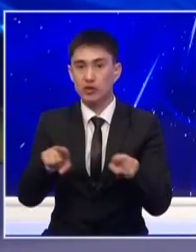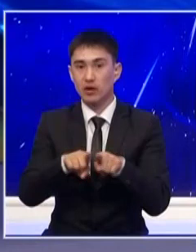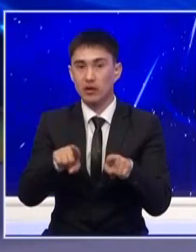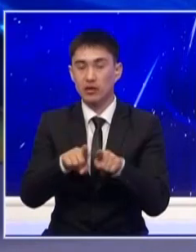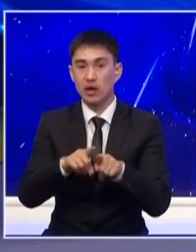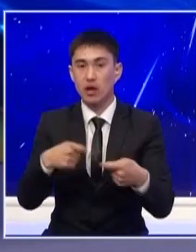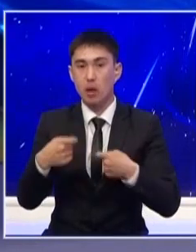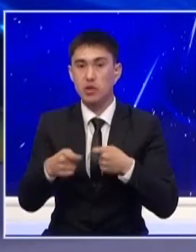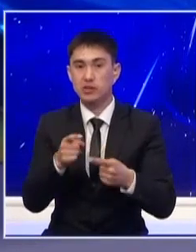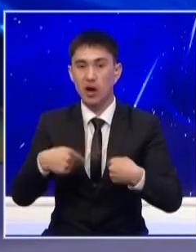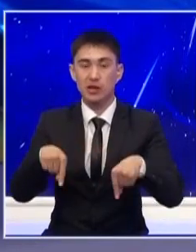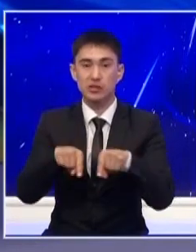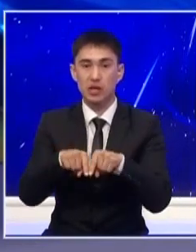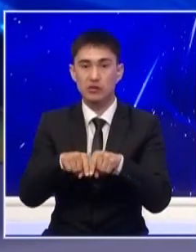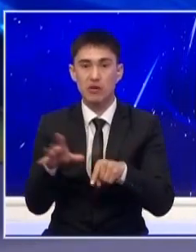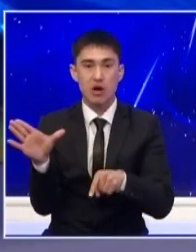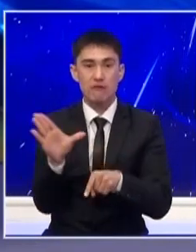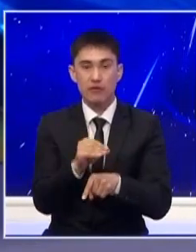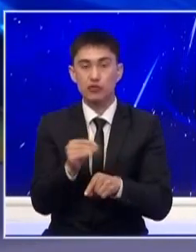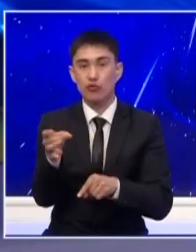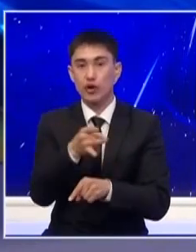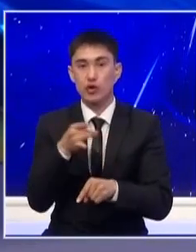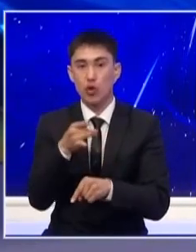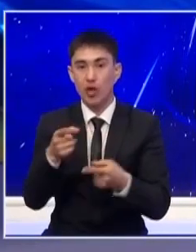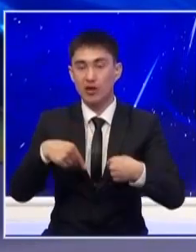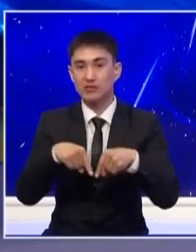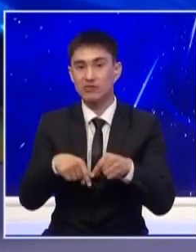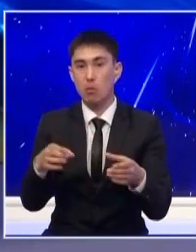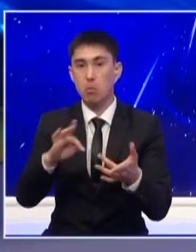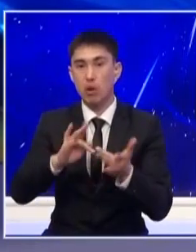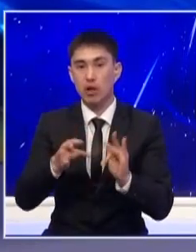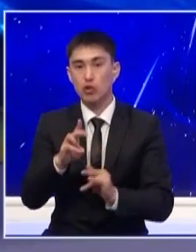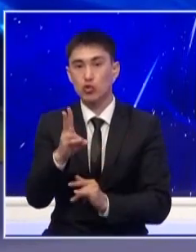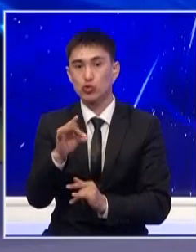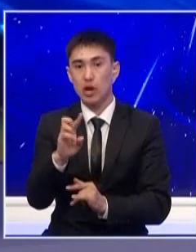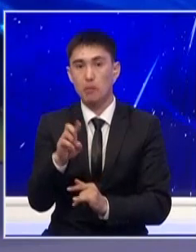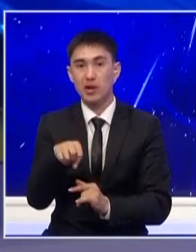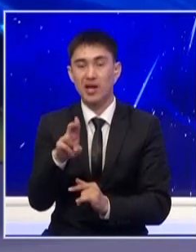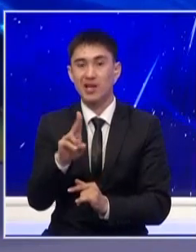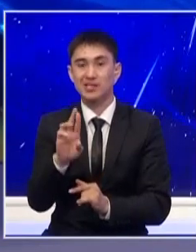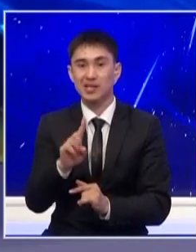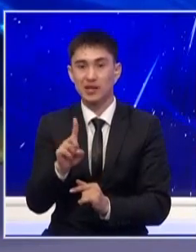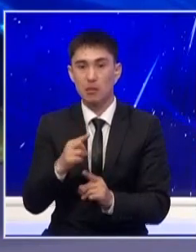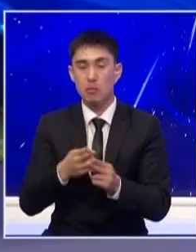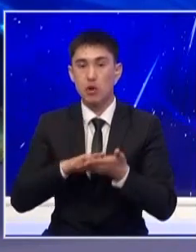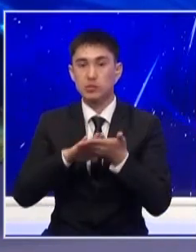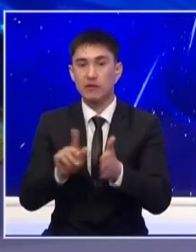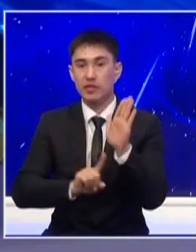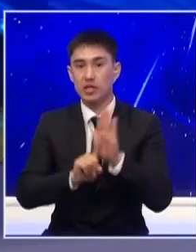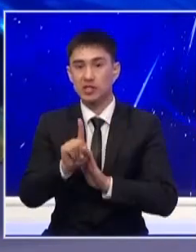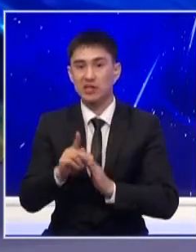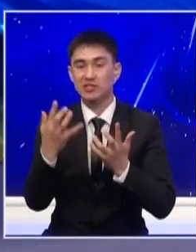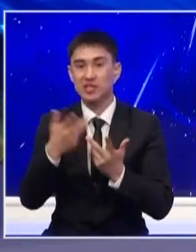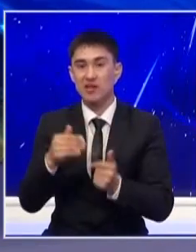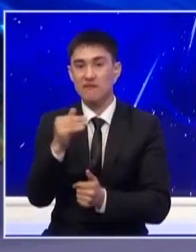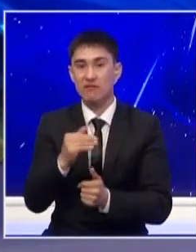как государственных, так и коммерческих организаций со всего региона организовал портал newshub.kz. Прием заявок стартовал